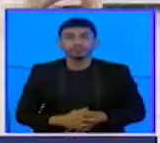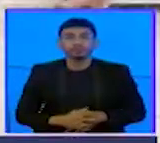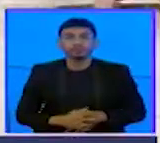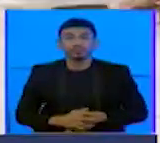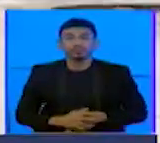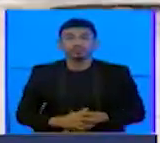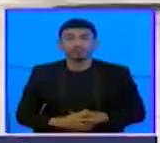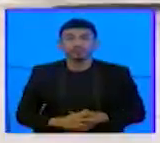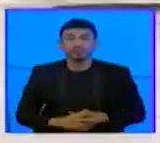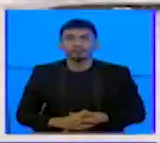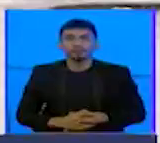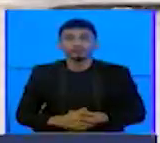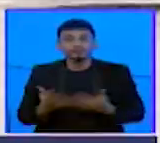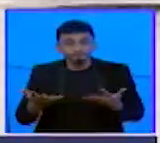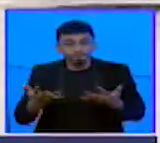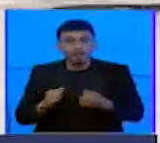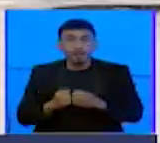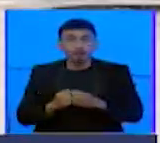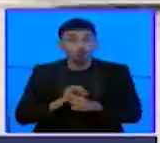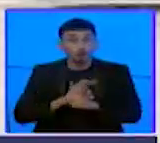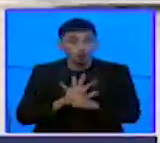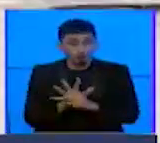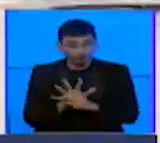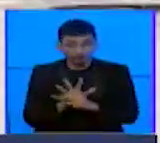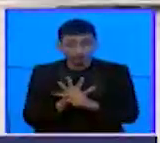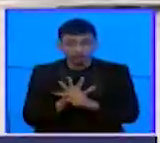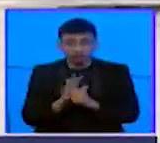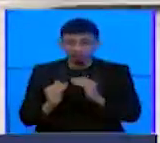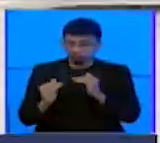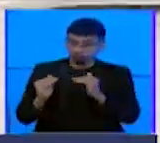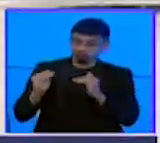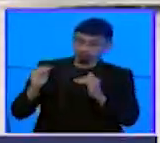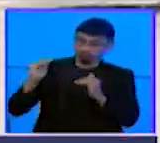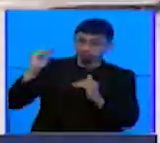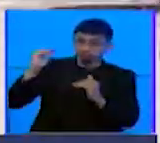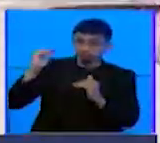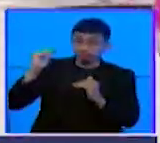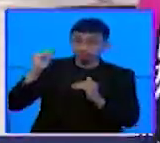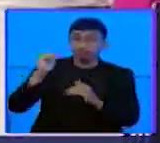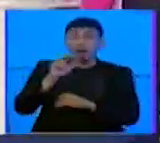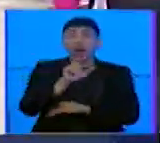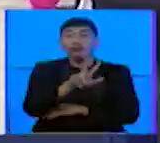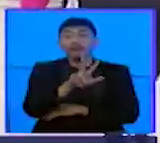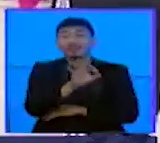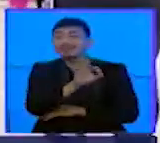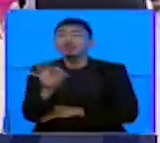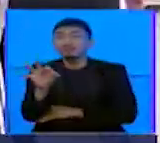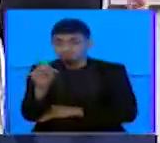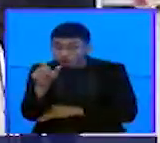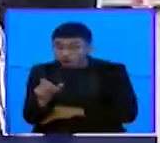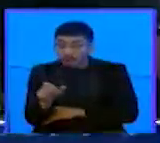Pemirsa, meski angka penambahan kasus COVID-19 ini sempat berada di angka yang cukup tinggi, yakni di angka 8 ribu orang beberapa waktu